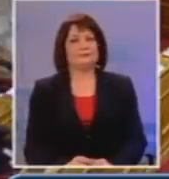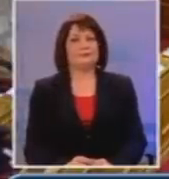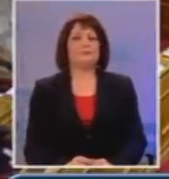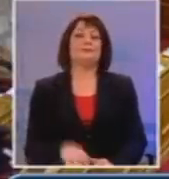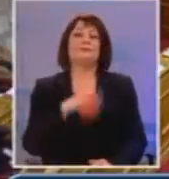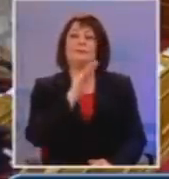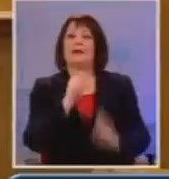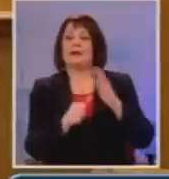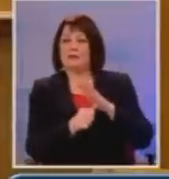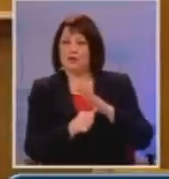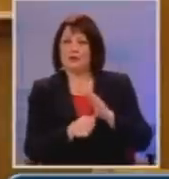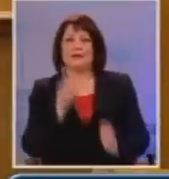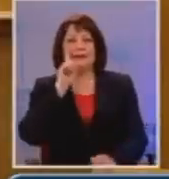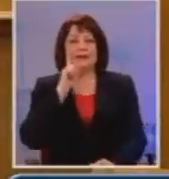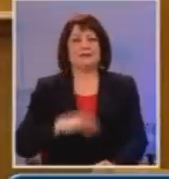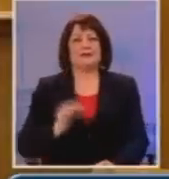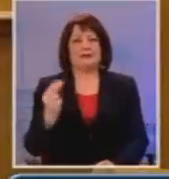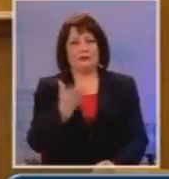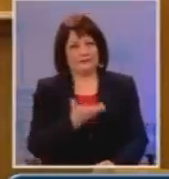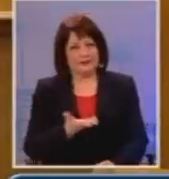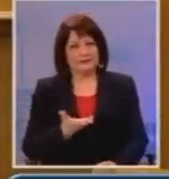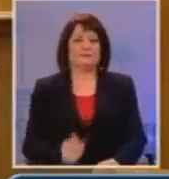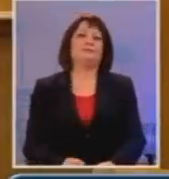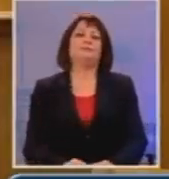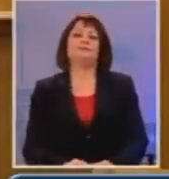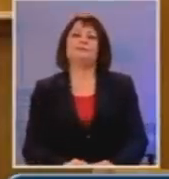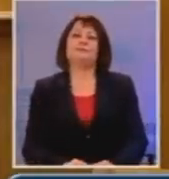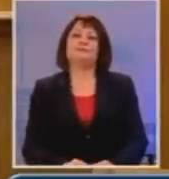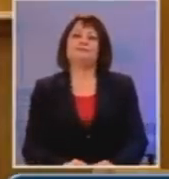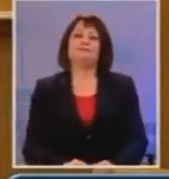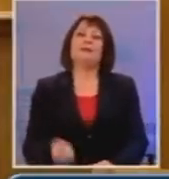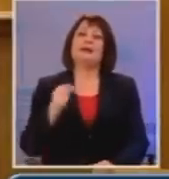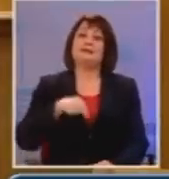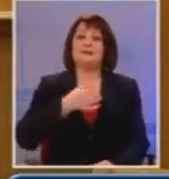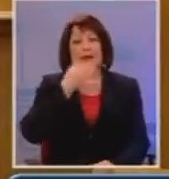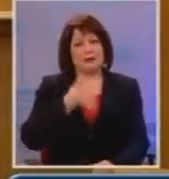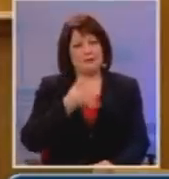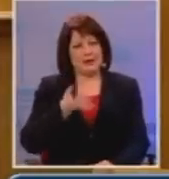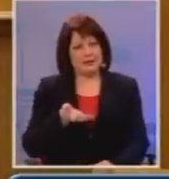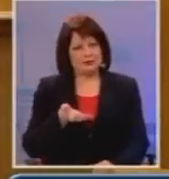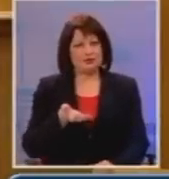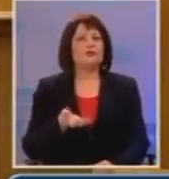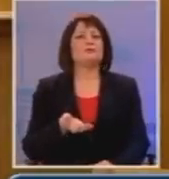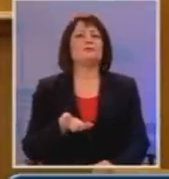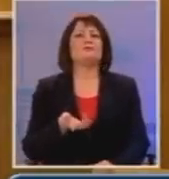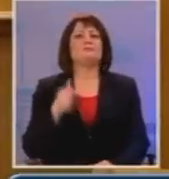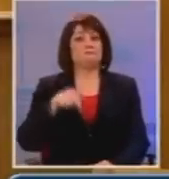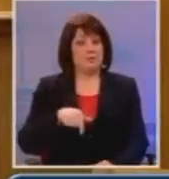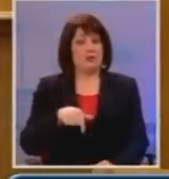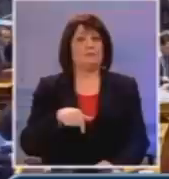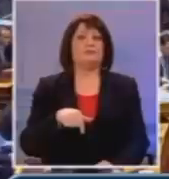Κυρία Πρόεδρε, κυρίες και κύριοι βουλευτές, παίρνω σήμερα τον λόγο σε αυτήν